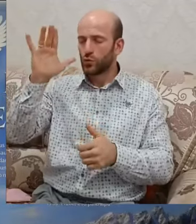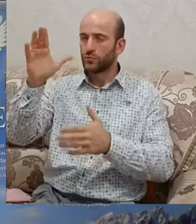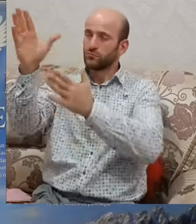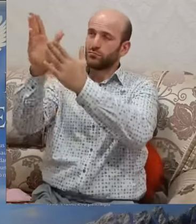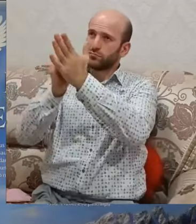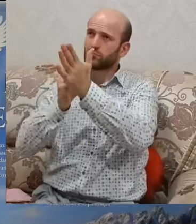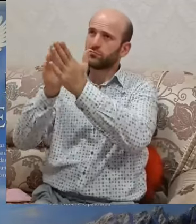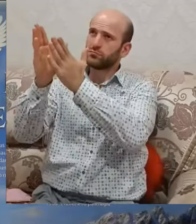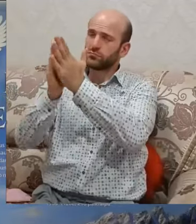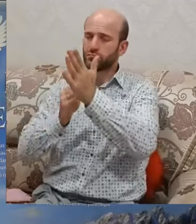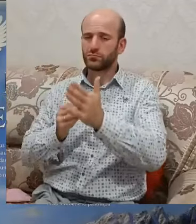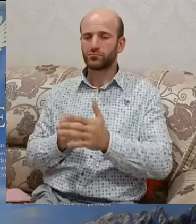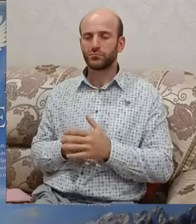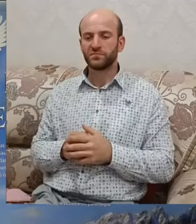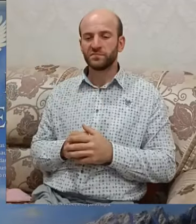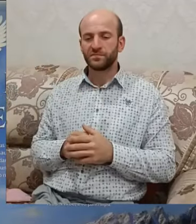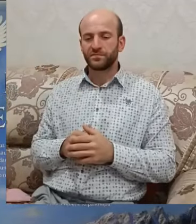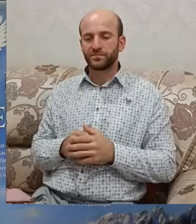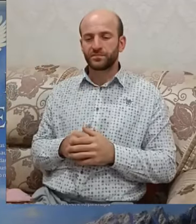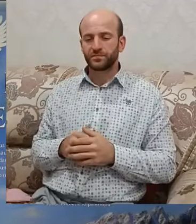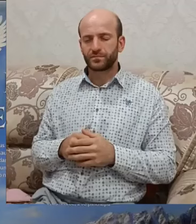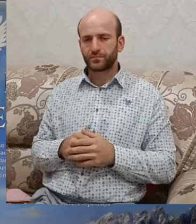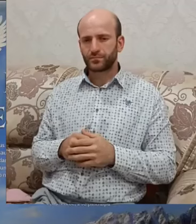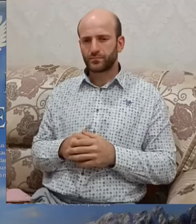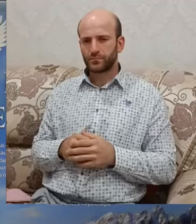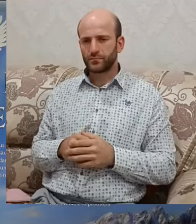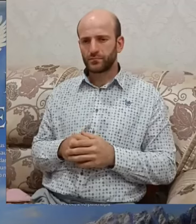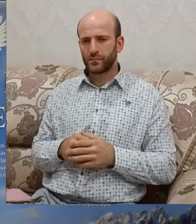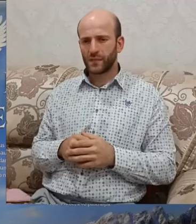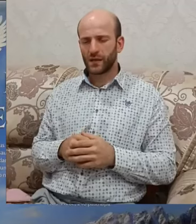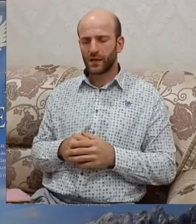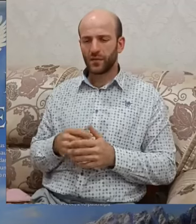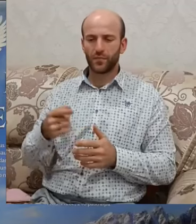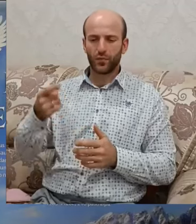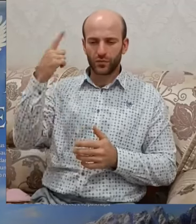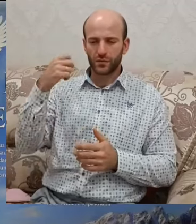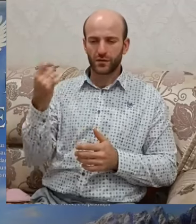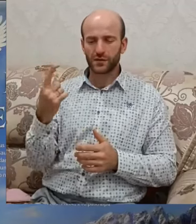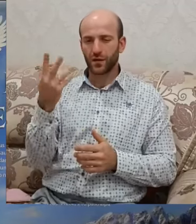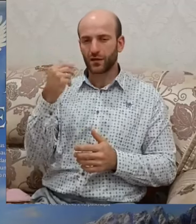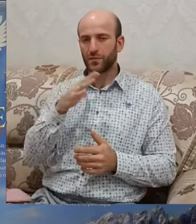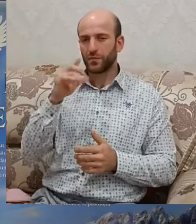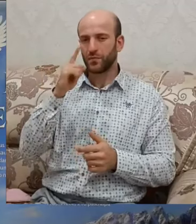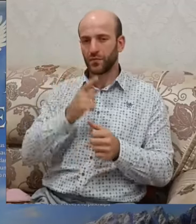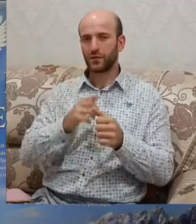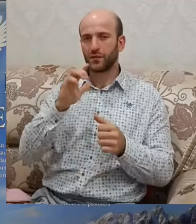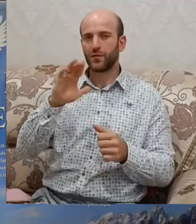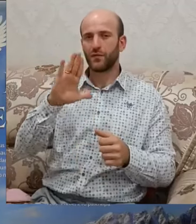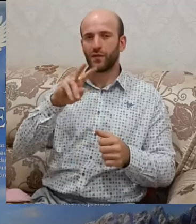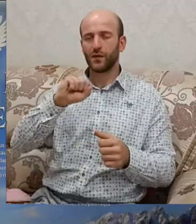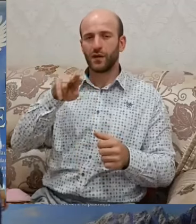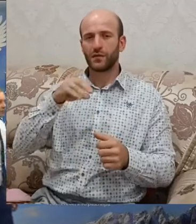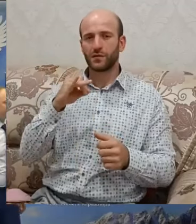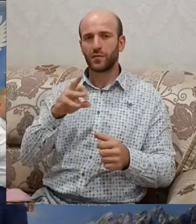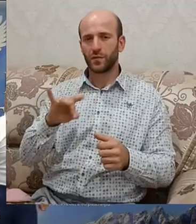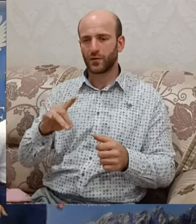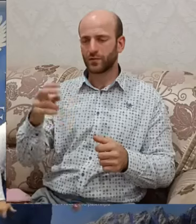нашего роста. Kada praeitą kartą buvo brolis Vladimiras. Когда прошлый раз был брат Владимир. Pati skausmingiausia tema yra